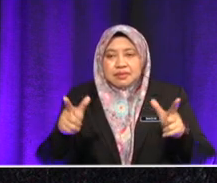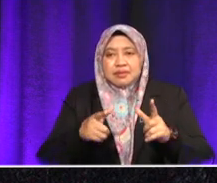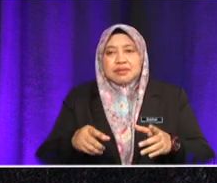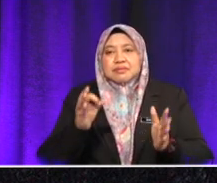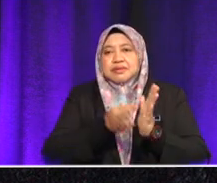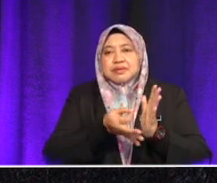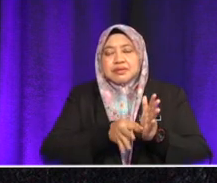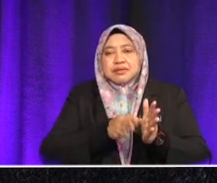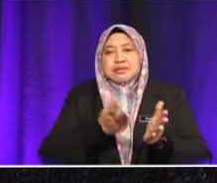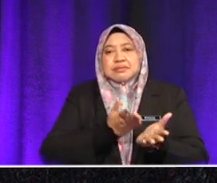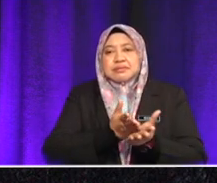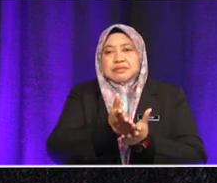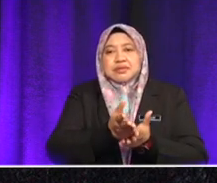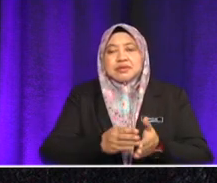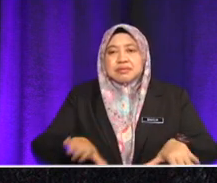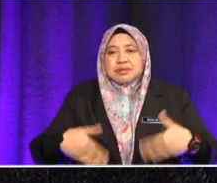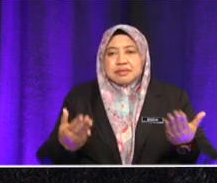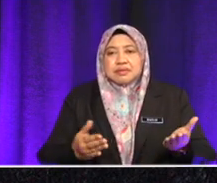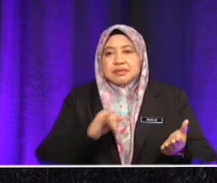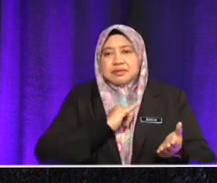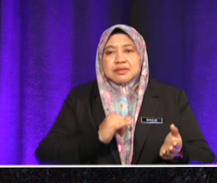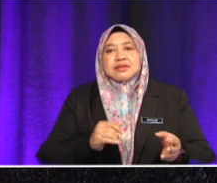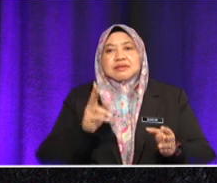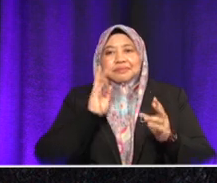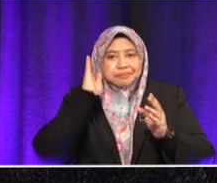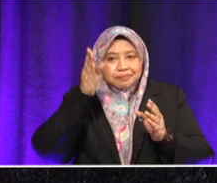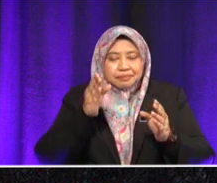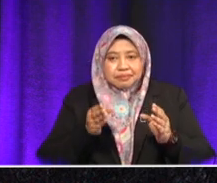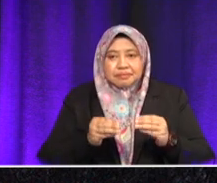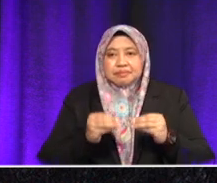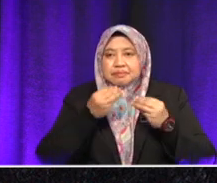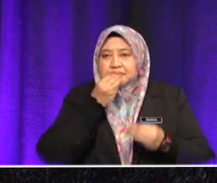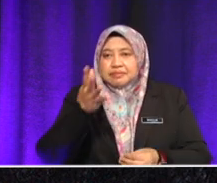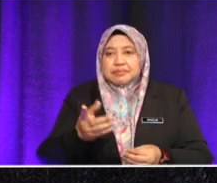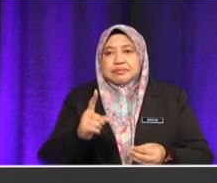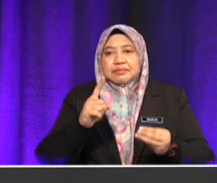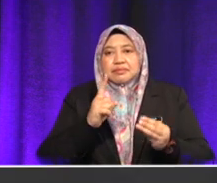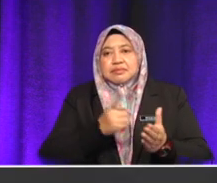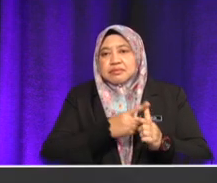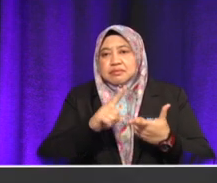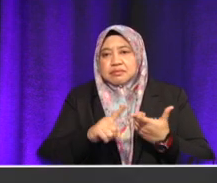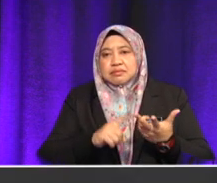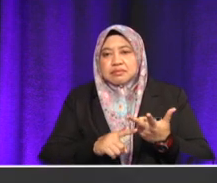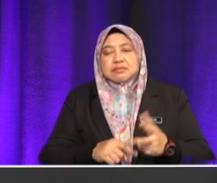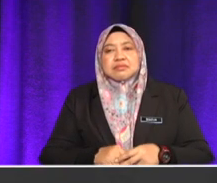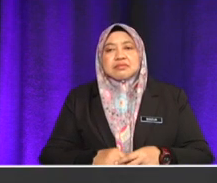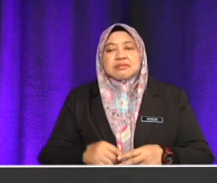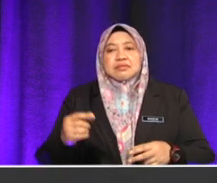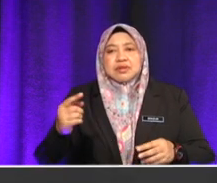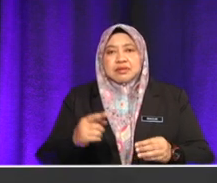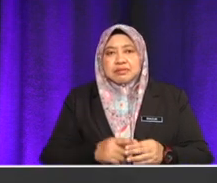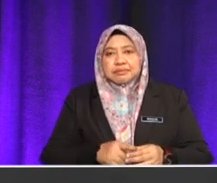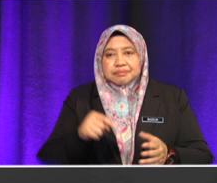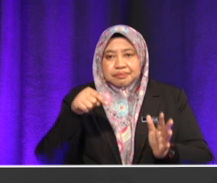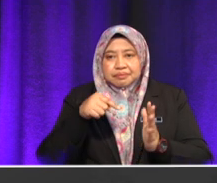berterusan bagaimana saya akan kupaskan secara satu persatu sebentar nanti Baiklah ini antara